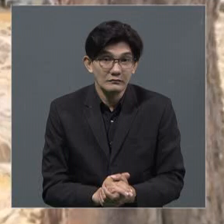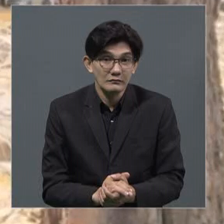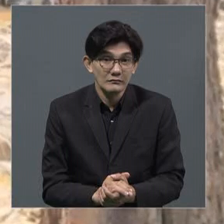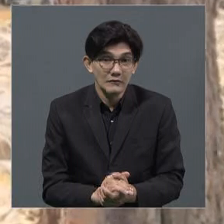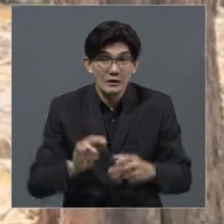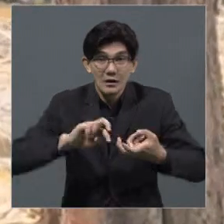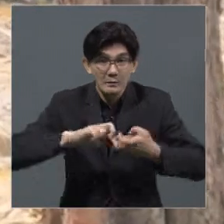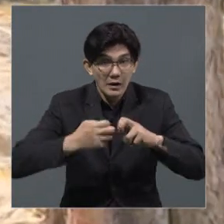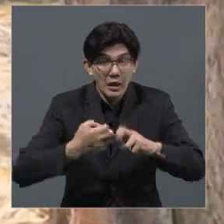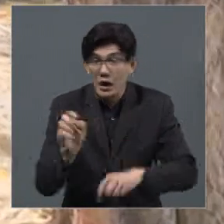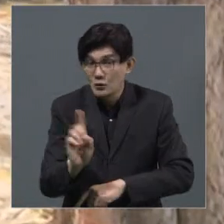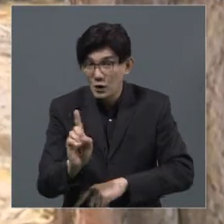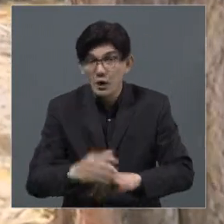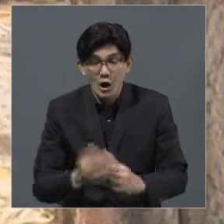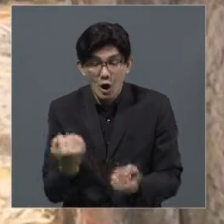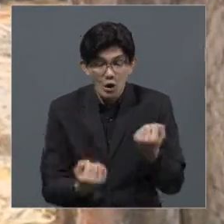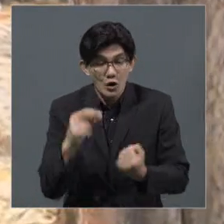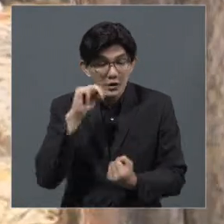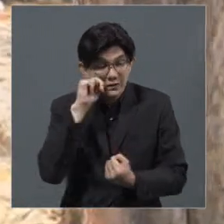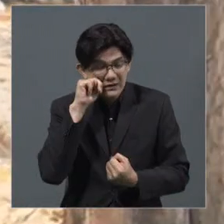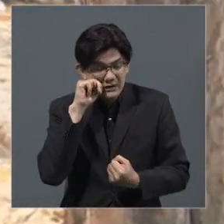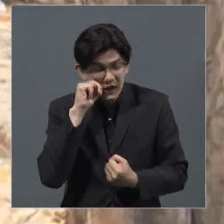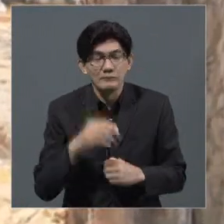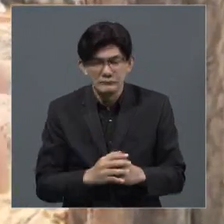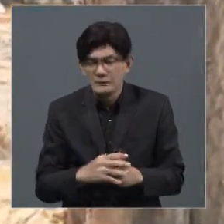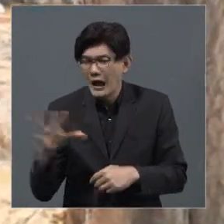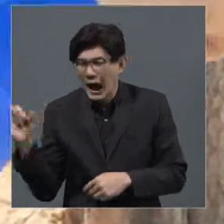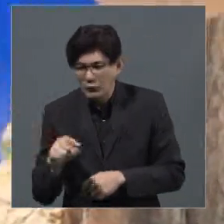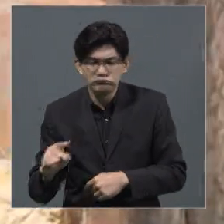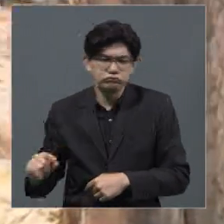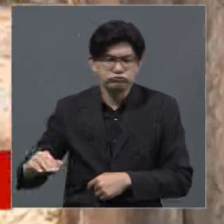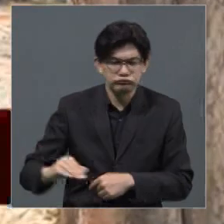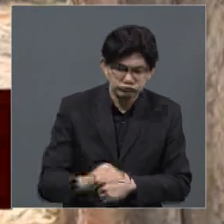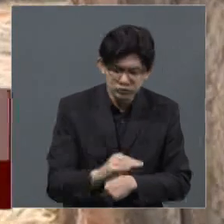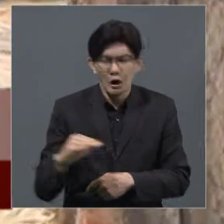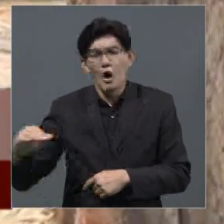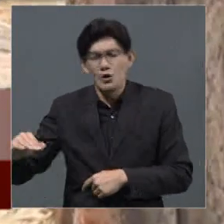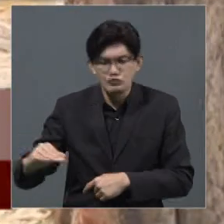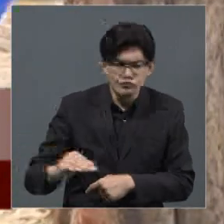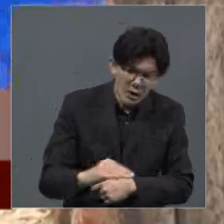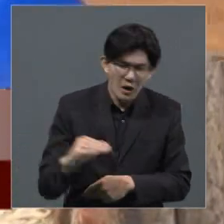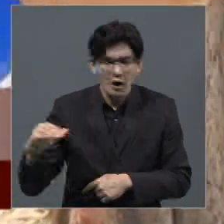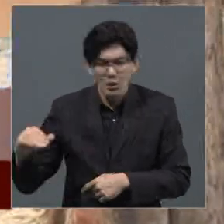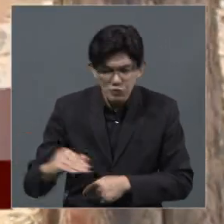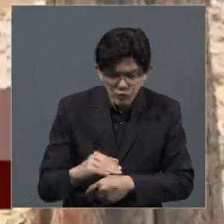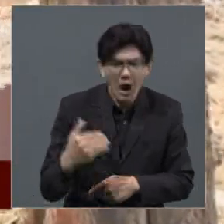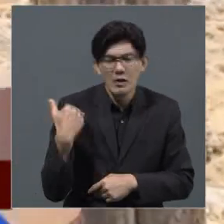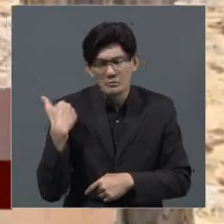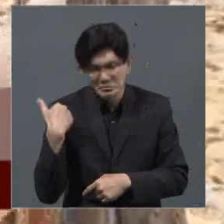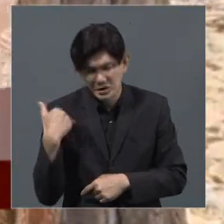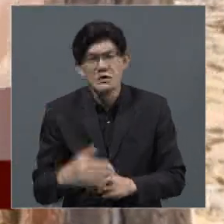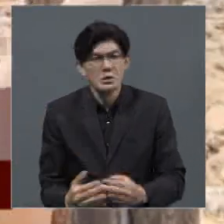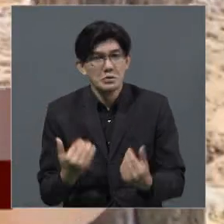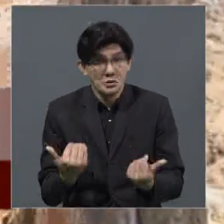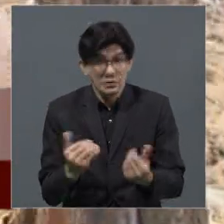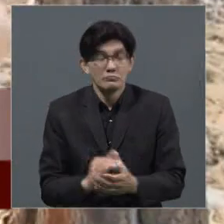ปัญหาที่เกิดขึ้นเนี่ยบางทีรถน้ำเนี่ยมันจะต้องใช้ระยะเวลานะในการที่จะไม่ทอยน้ำมานะครับไปจากอีกแหล่งนึงเนี่ยฉะนั้นเนี่ย